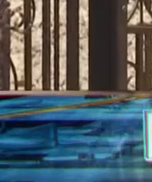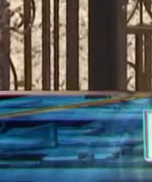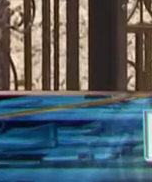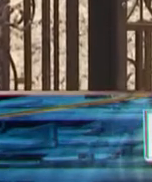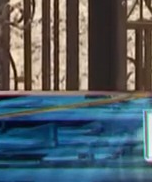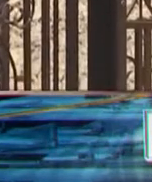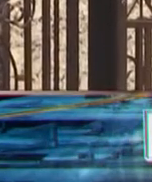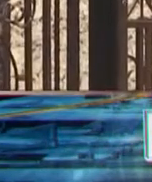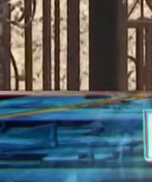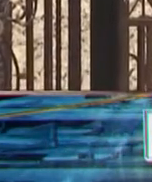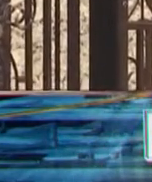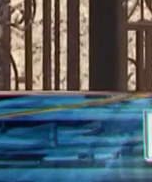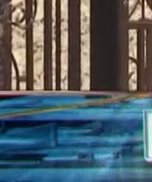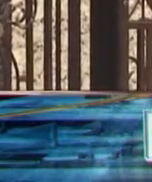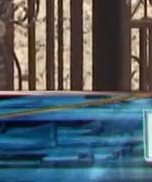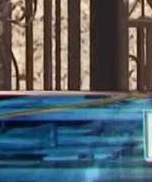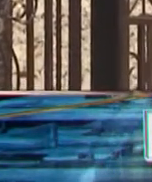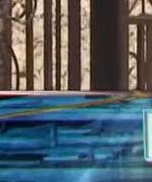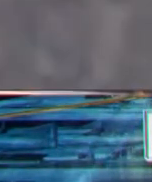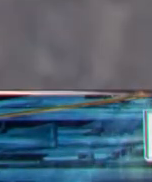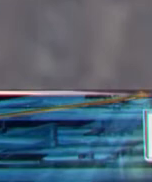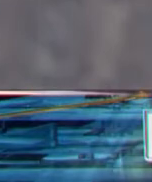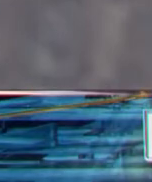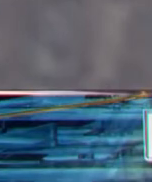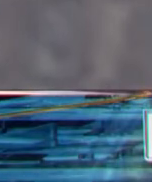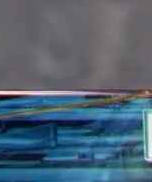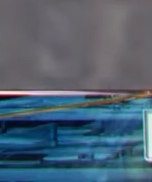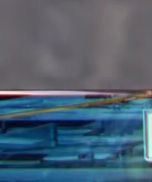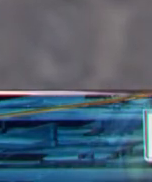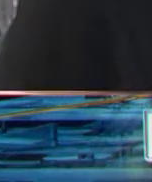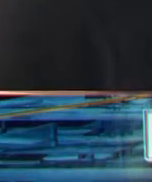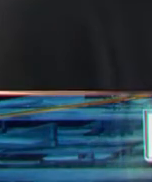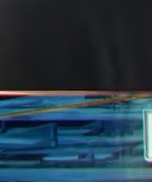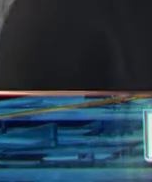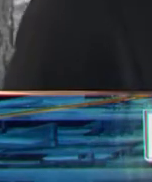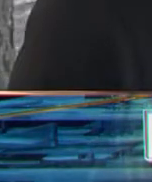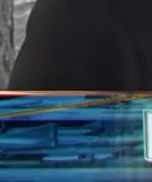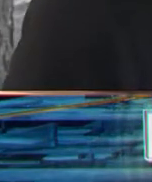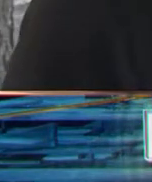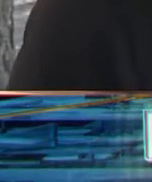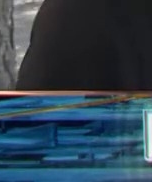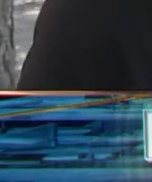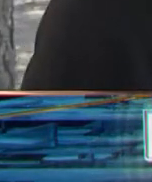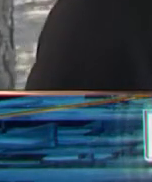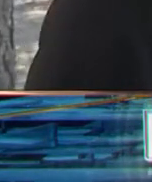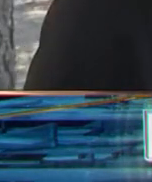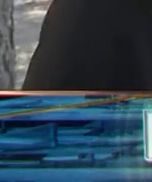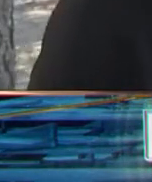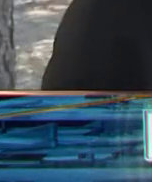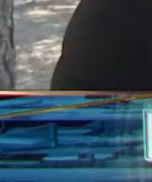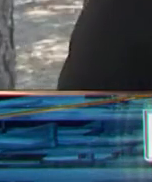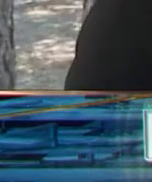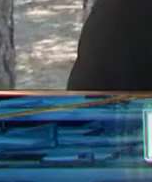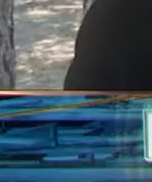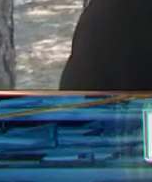еткен қарулы жігіттер қабір қазу төлемпұлын тым шарықтатып жіберген. Кейбіреулері және қабір қазатындар